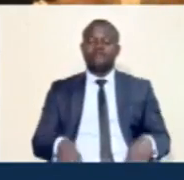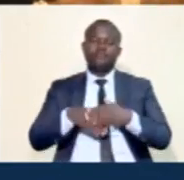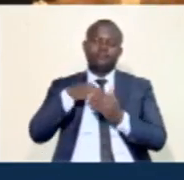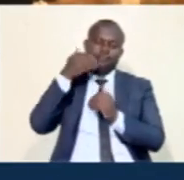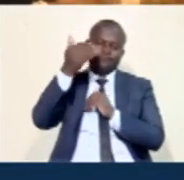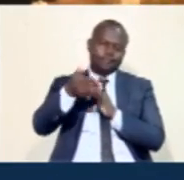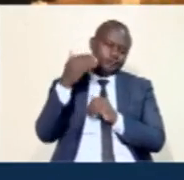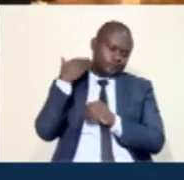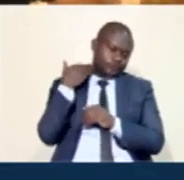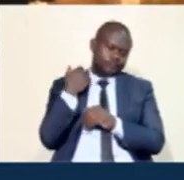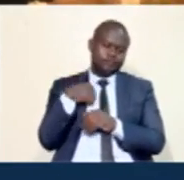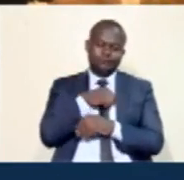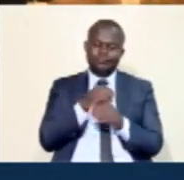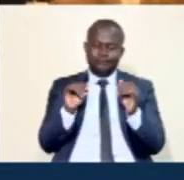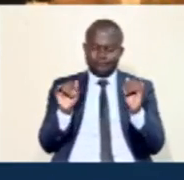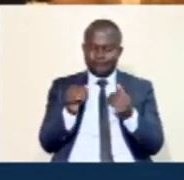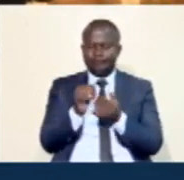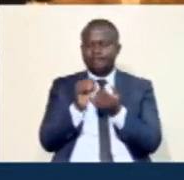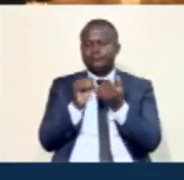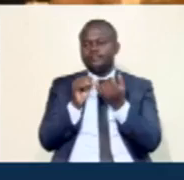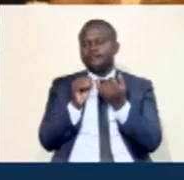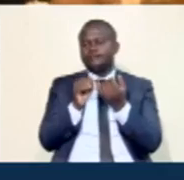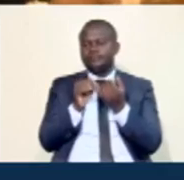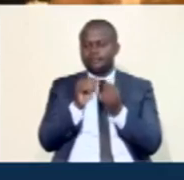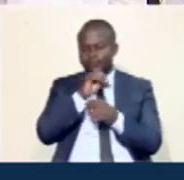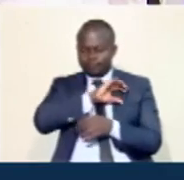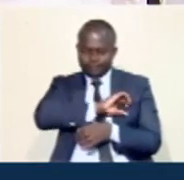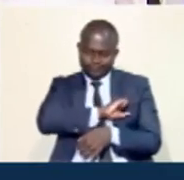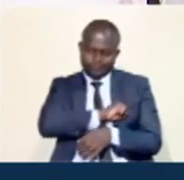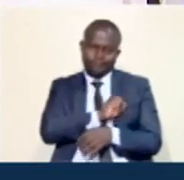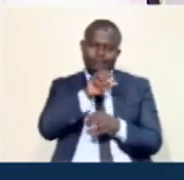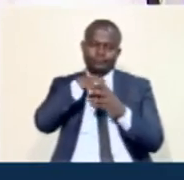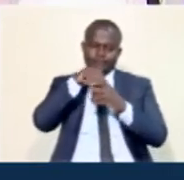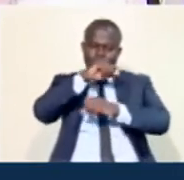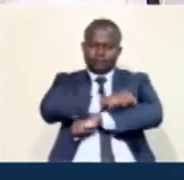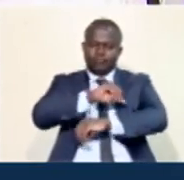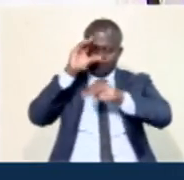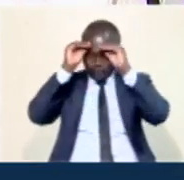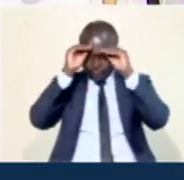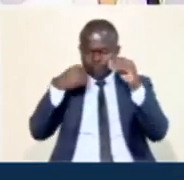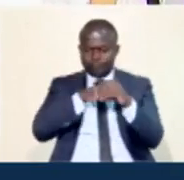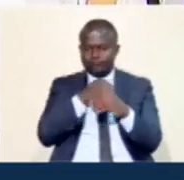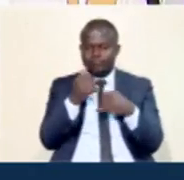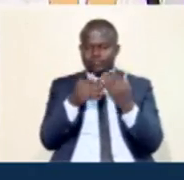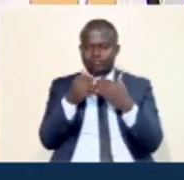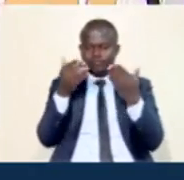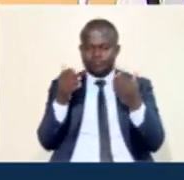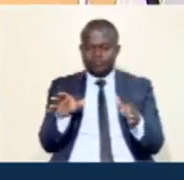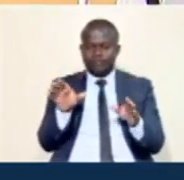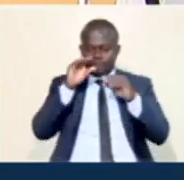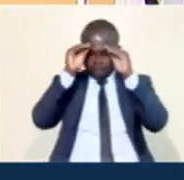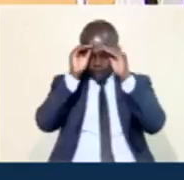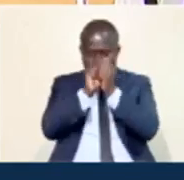yakorewe abatutsi twaratwaje twabashije kujya mu ishuri turiga ndangije amashuri yisumbuye niga